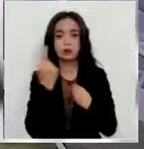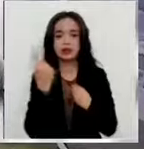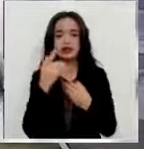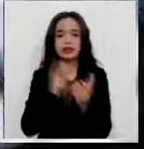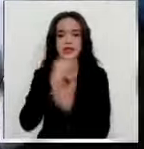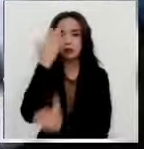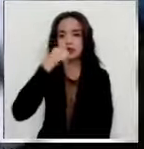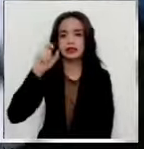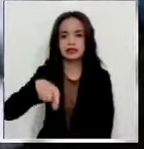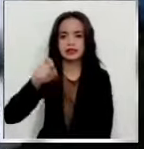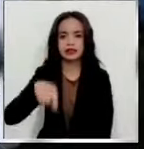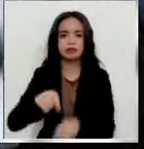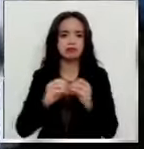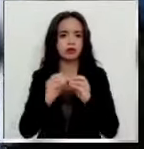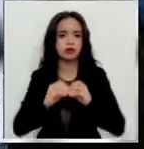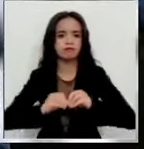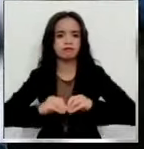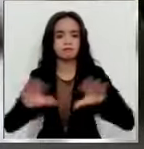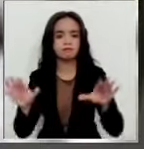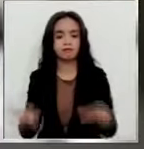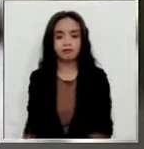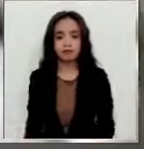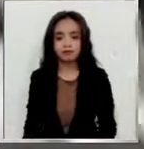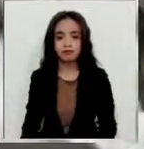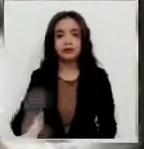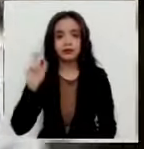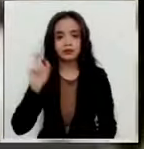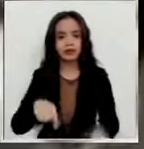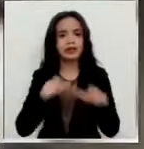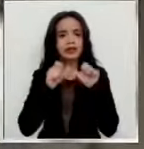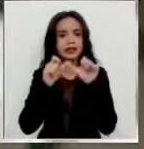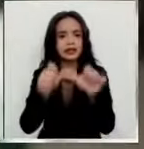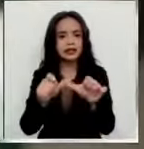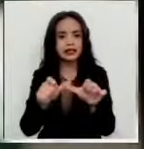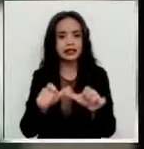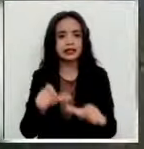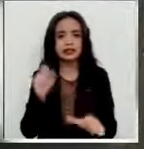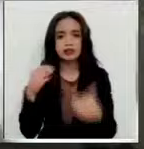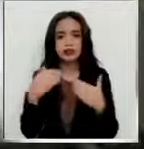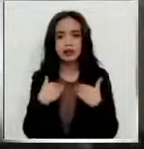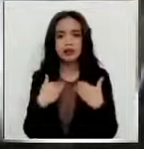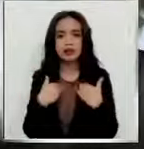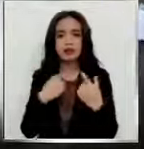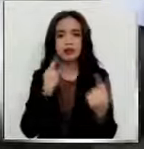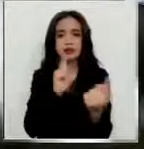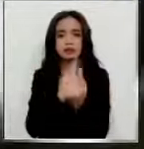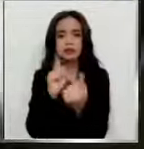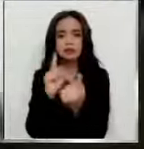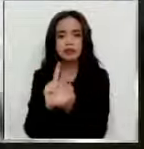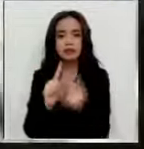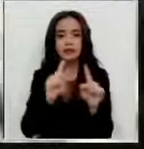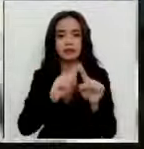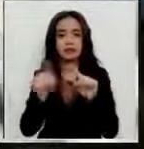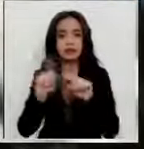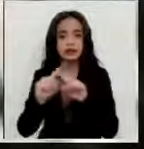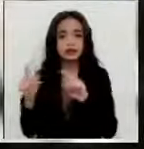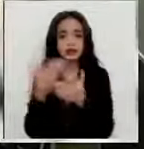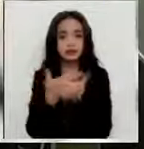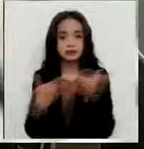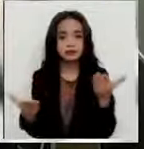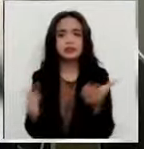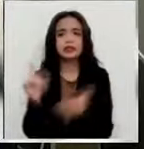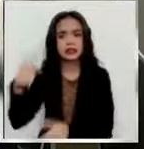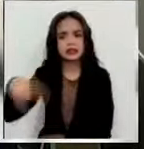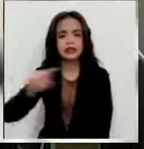i-expand. Going into the sustainability phase, kukuha na kami ng mga iba't ibang mga household items. Sila yung beneficiary nitong